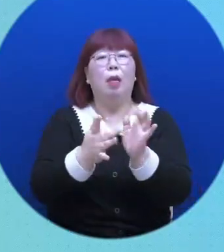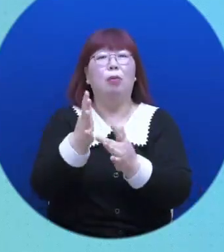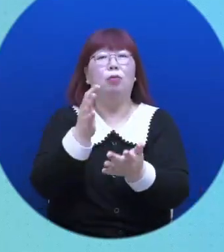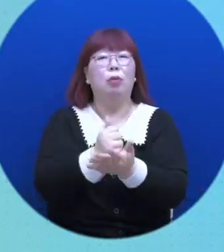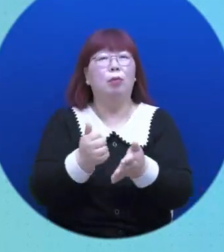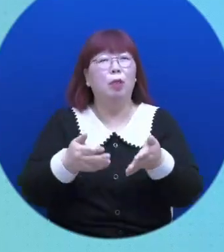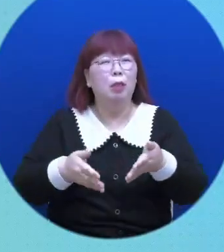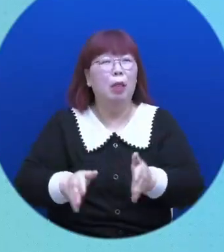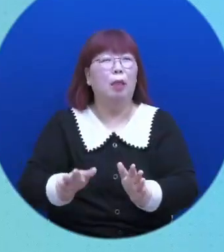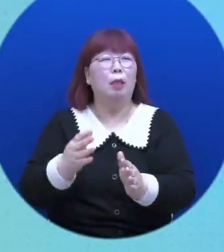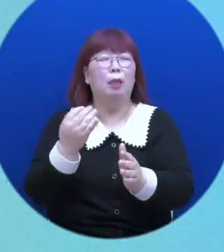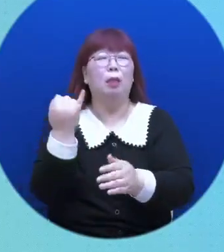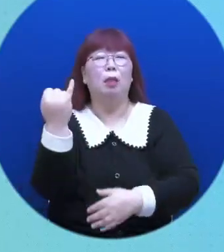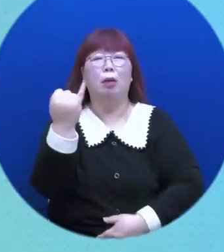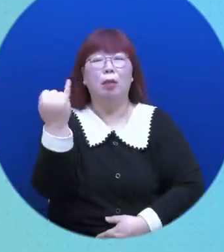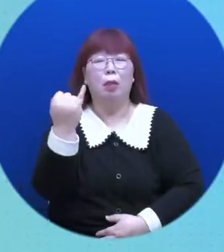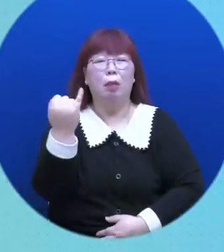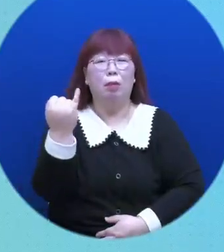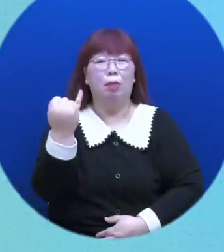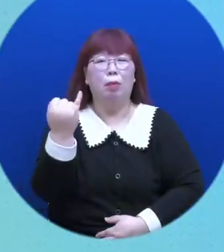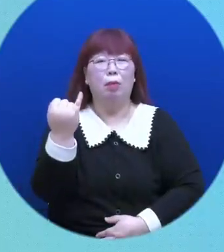낳게 하는 여인으로